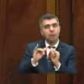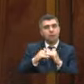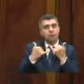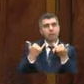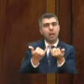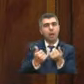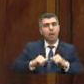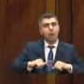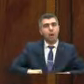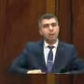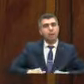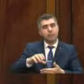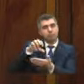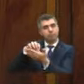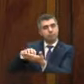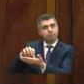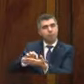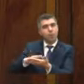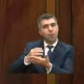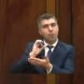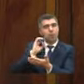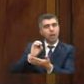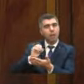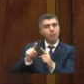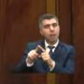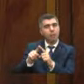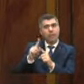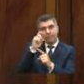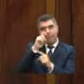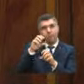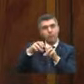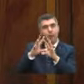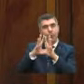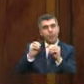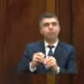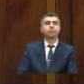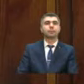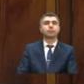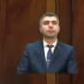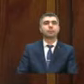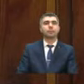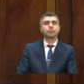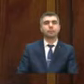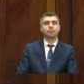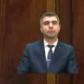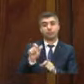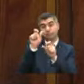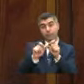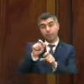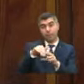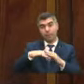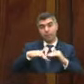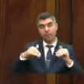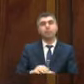المعنيه مركزيا باش يكون التدخل في المناطق التي تشهد خصصا في الماء. السيدة والسادة المحترمين، أود